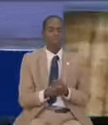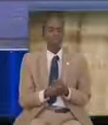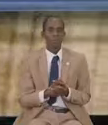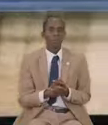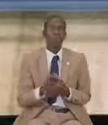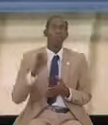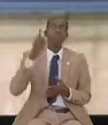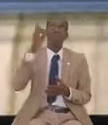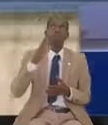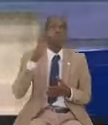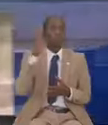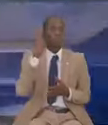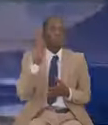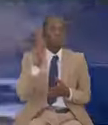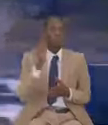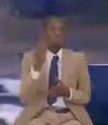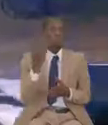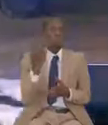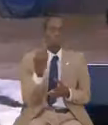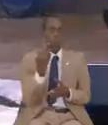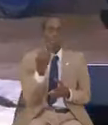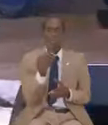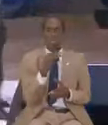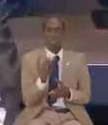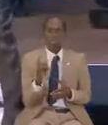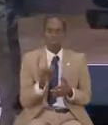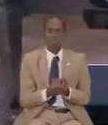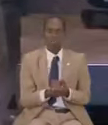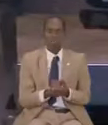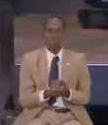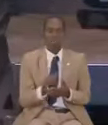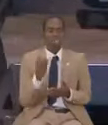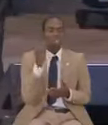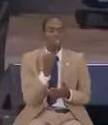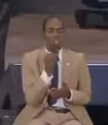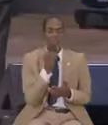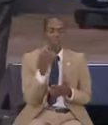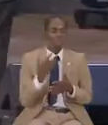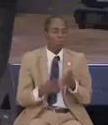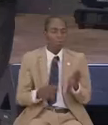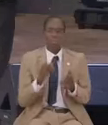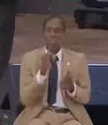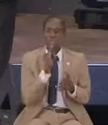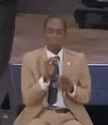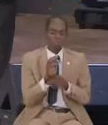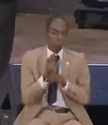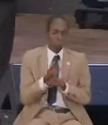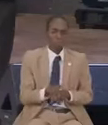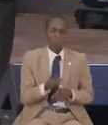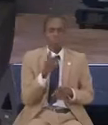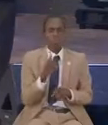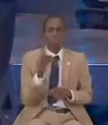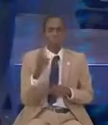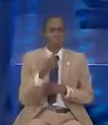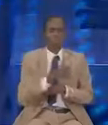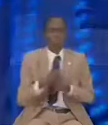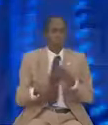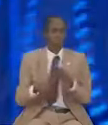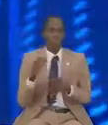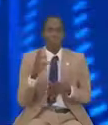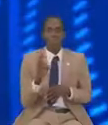Dieu dit que qu'est-ce que tu as dit oui le repos pour toi il faut prendre le